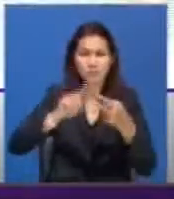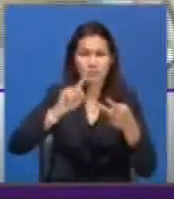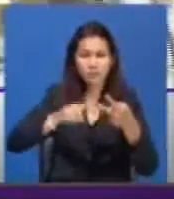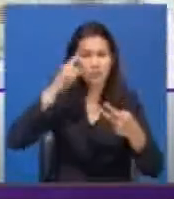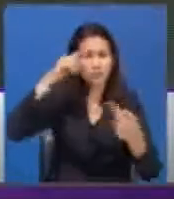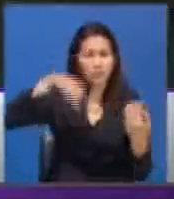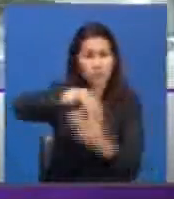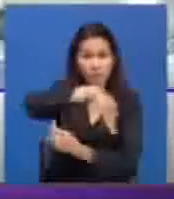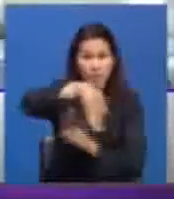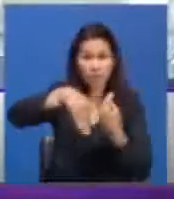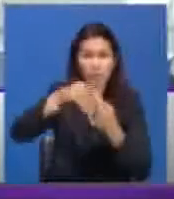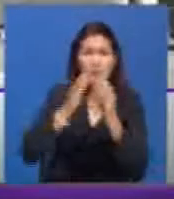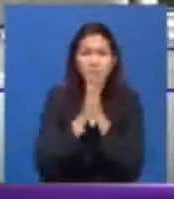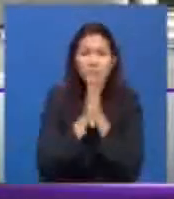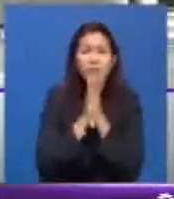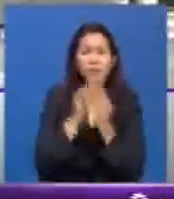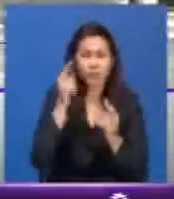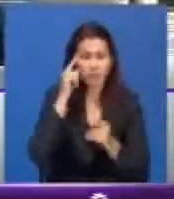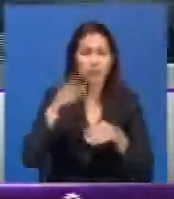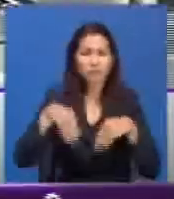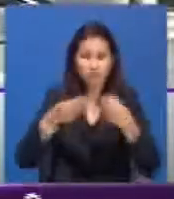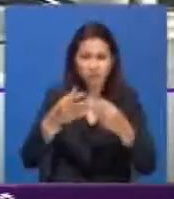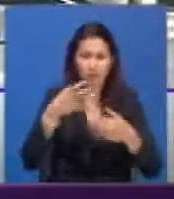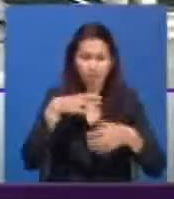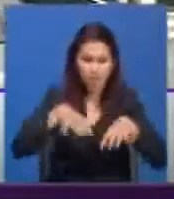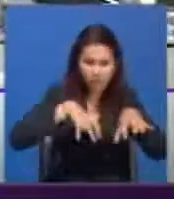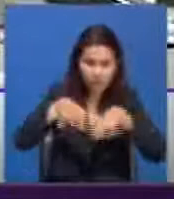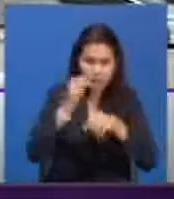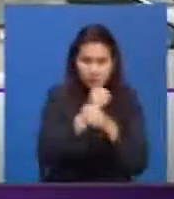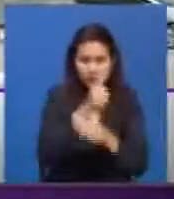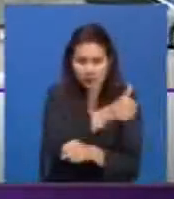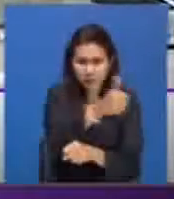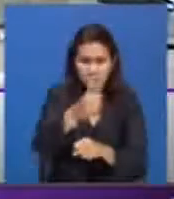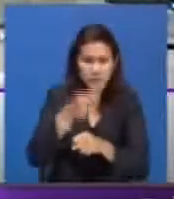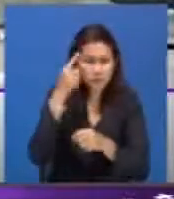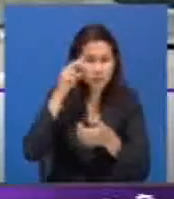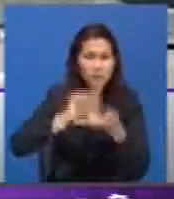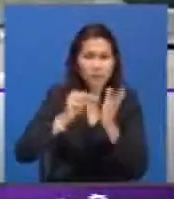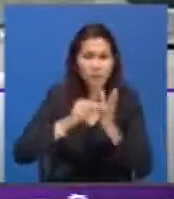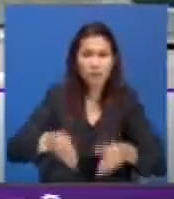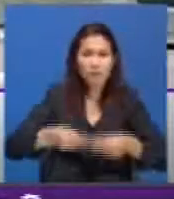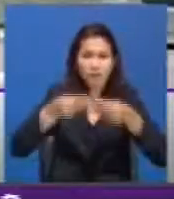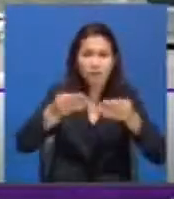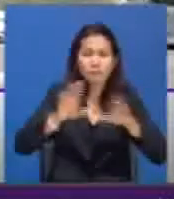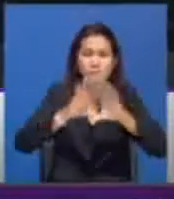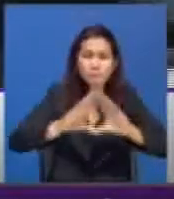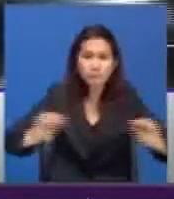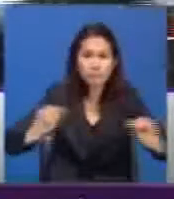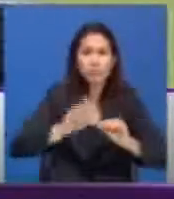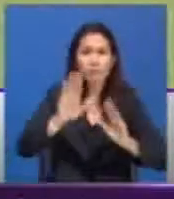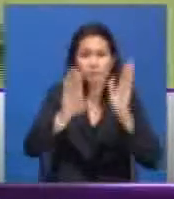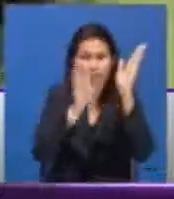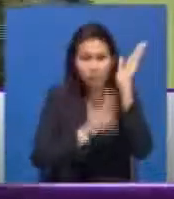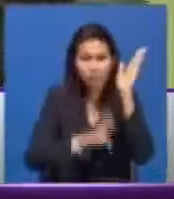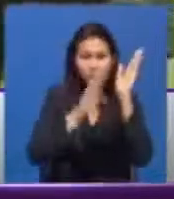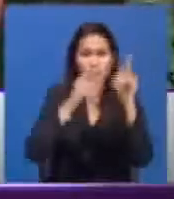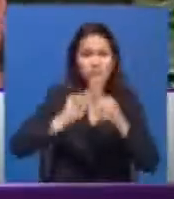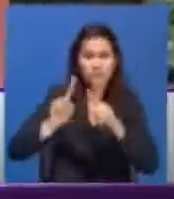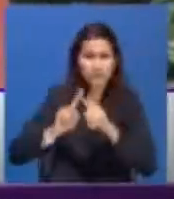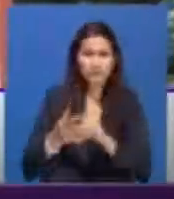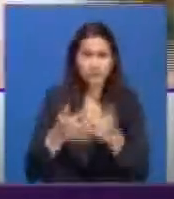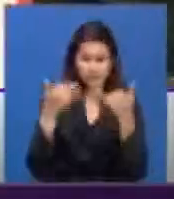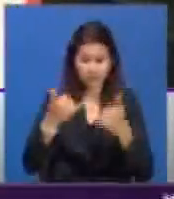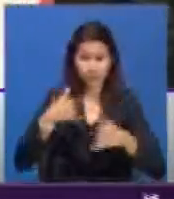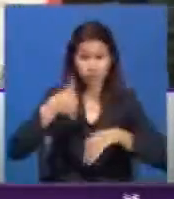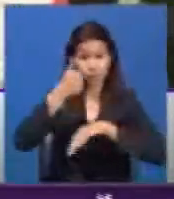ในระดับยุทธการพร้อมสร้างความไว้วางใจก่อนเข้าสู่กระบวนการพูดคุยสันติสุขขณะที่หัวหน้าคสช.ในฐานะประธานกรร